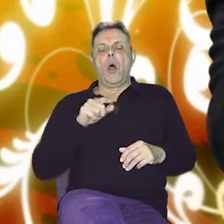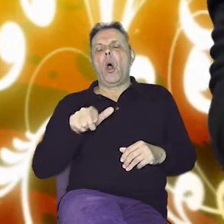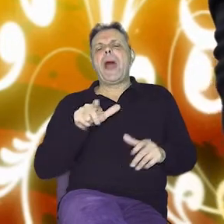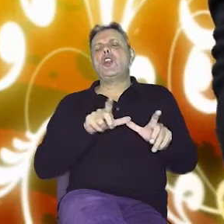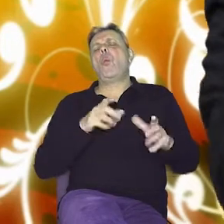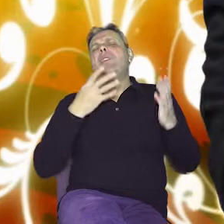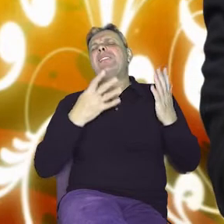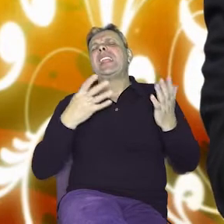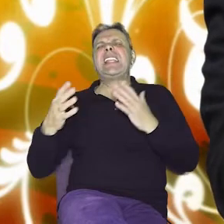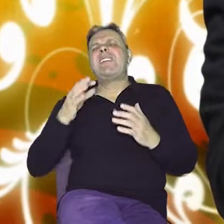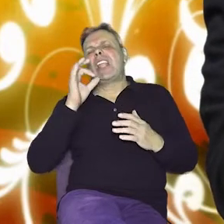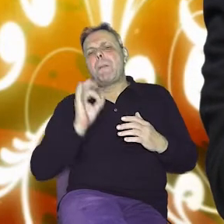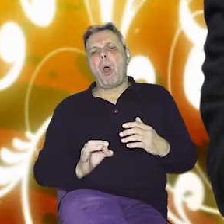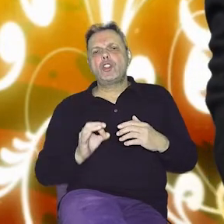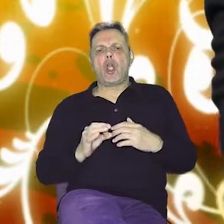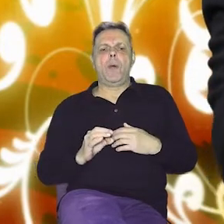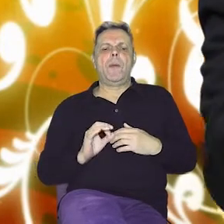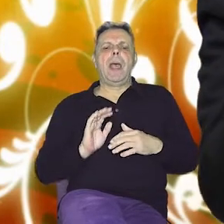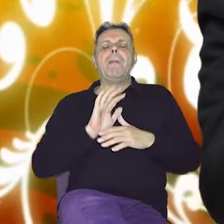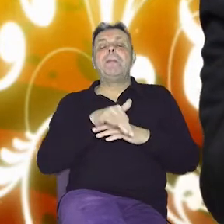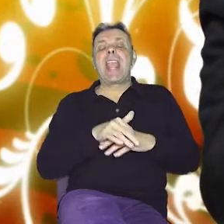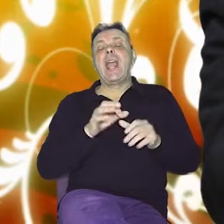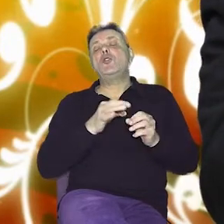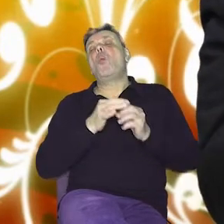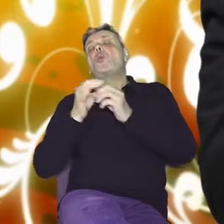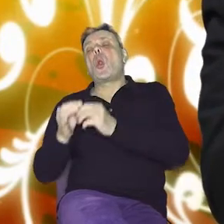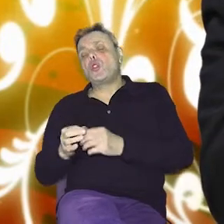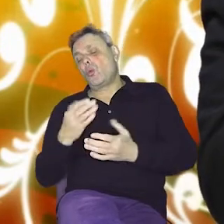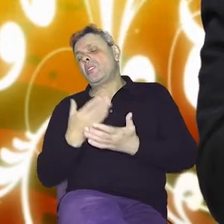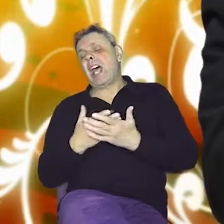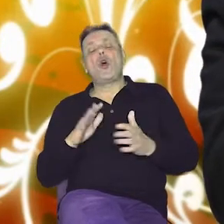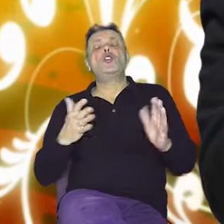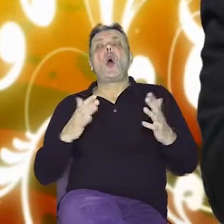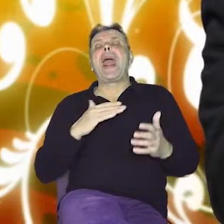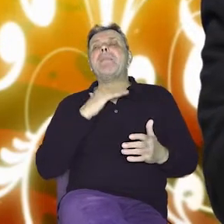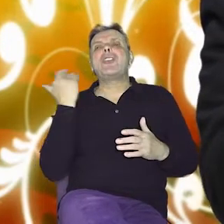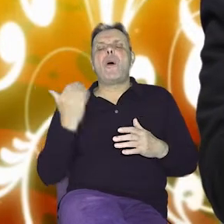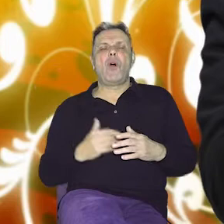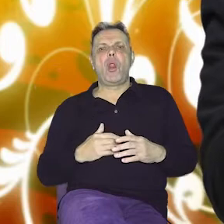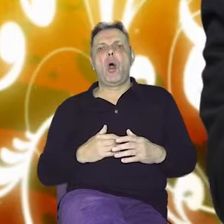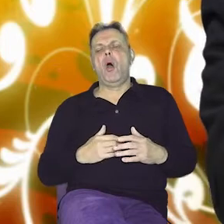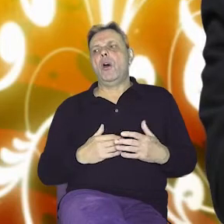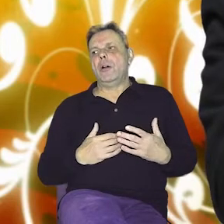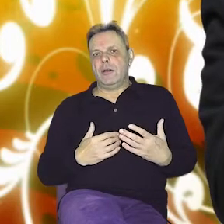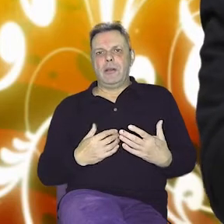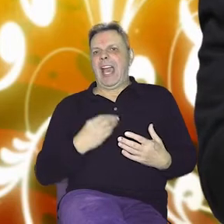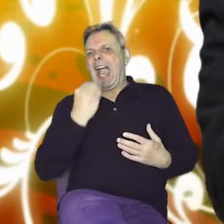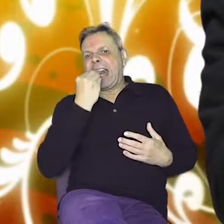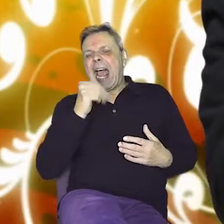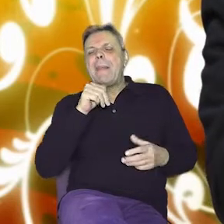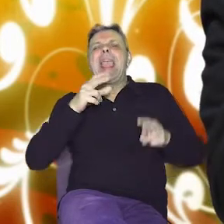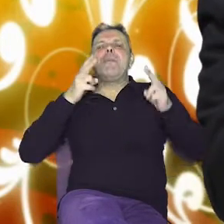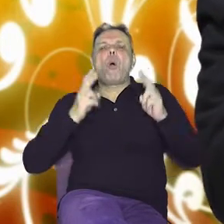u 99% slučajeva preći u kroničnu, jer jednostavno nema dovoljno kapaciteta